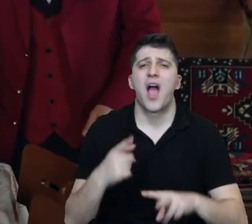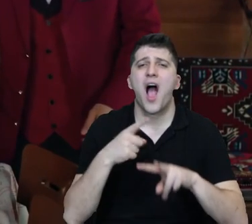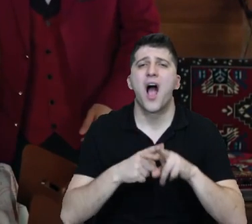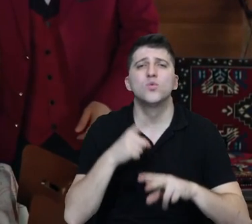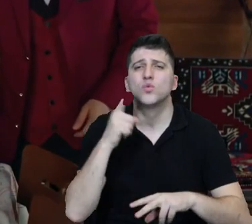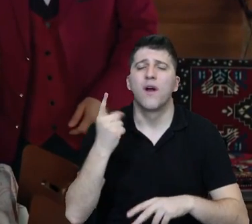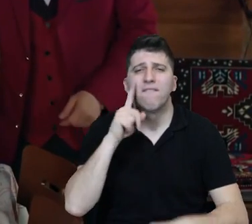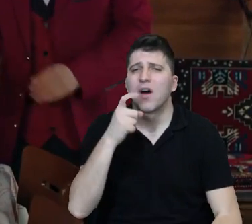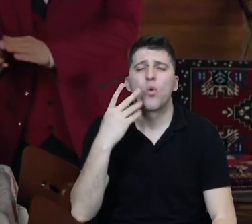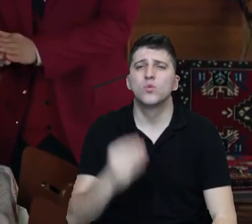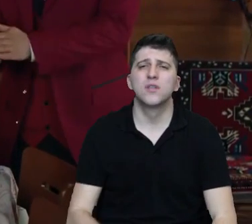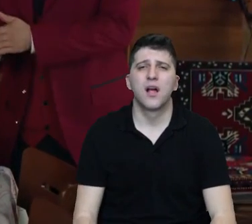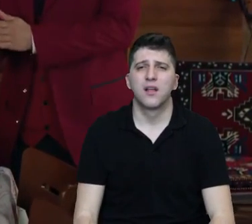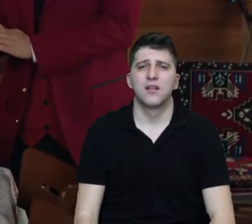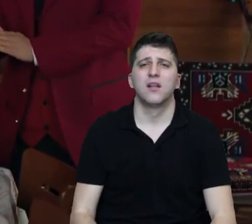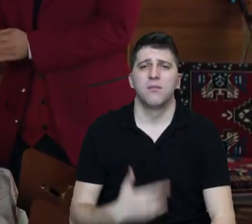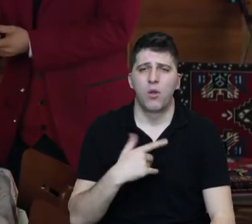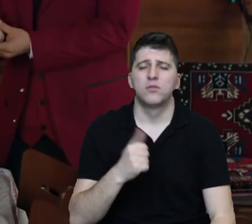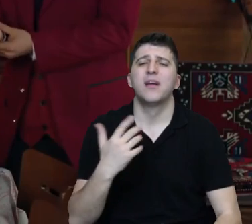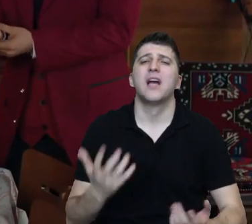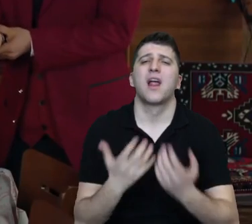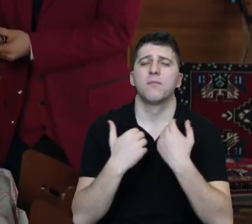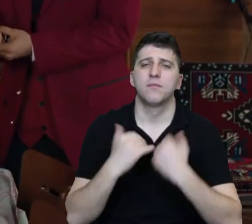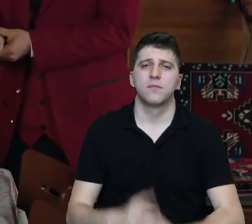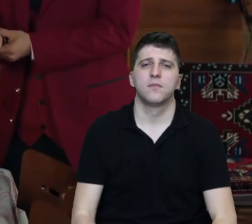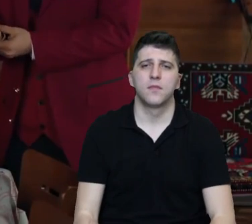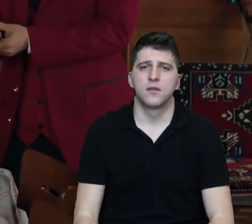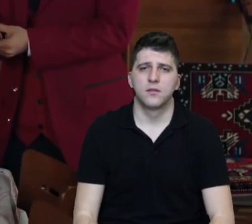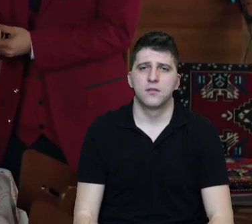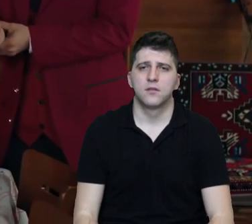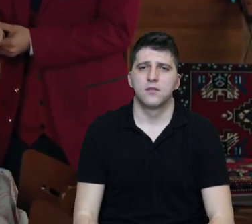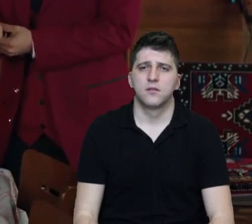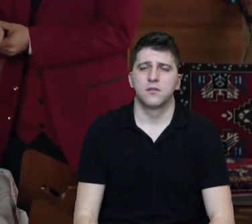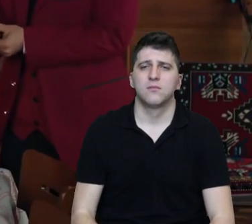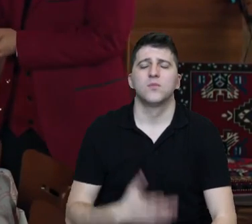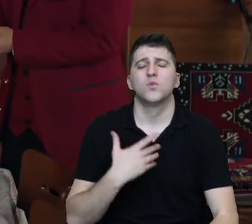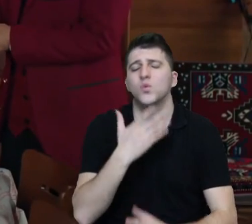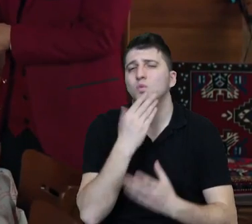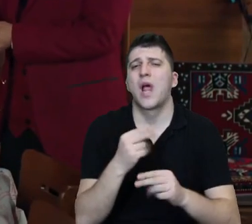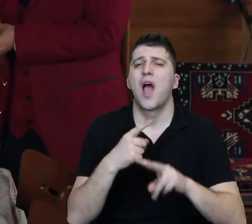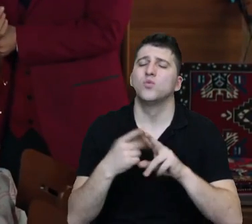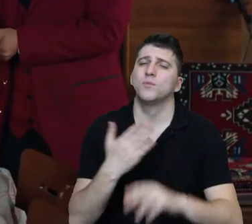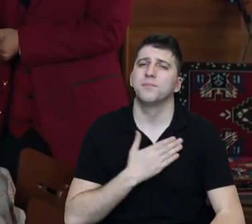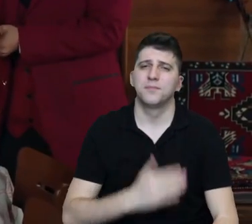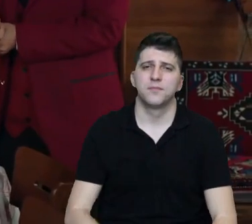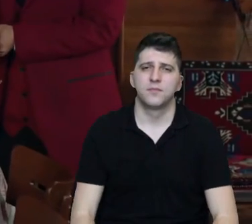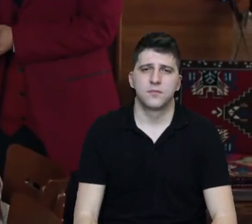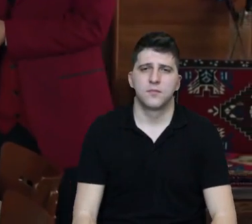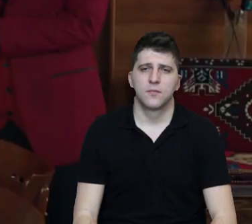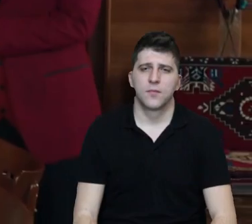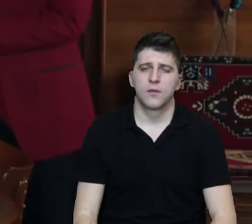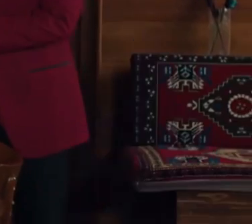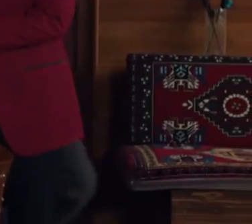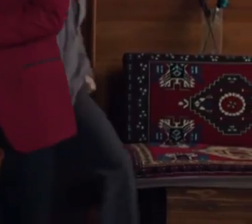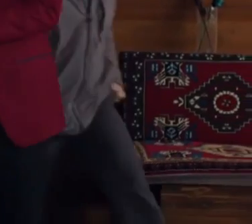yeteneğini fark ederlerse. Oral kolonya verdi. İşte ben verdi. O zaman yanarım. Güzel Aysun. Asil elleri ceplerinde